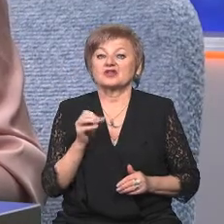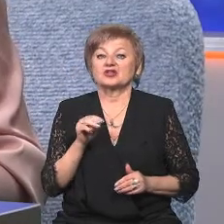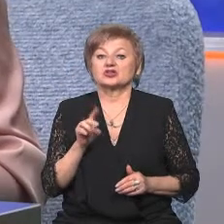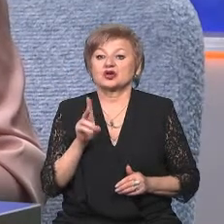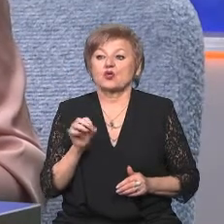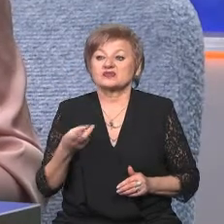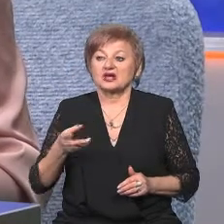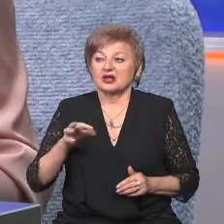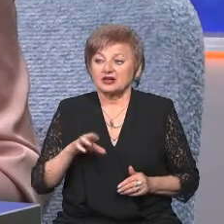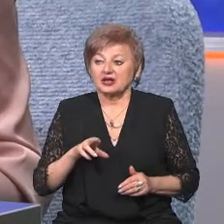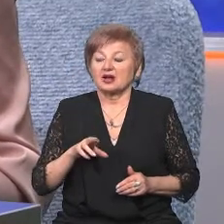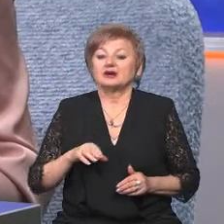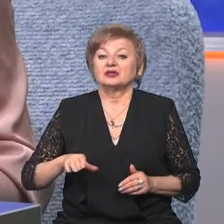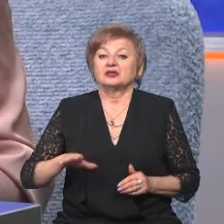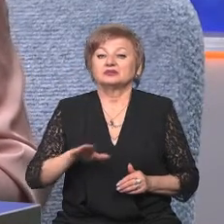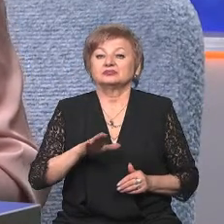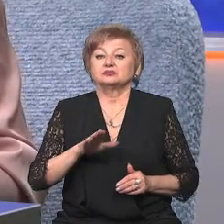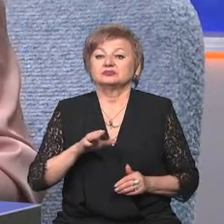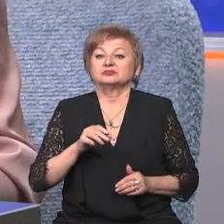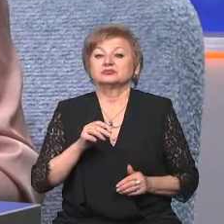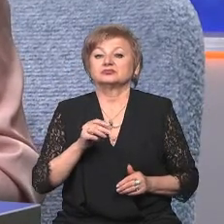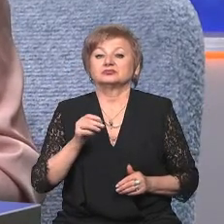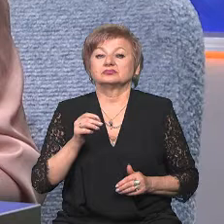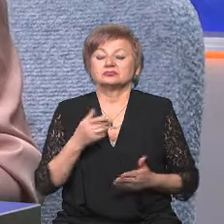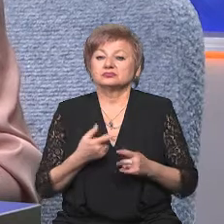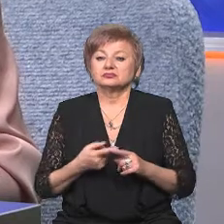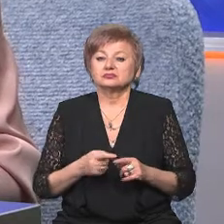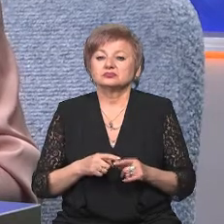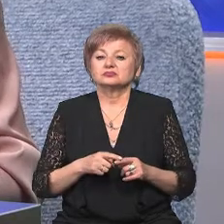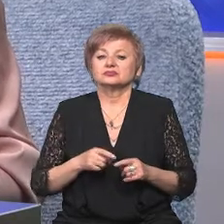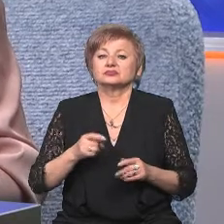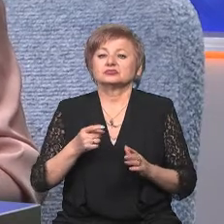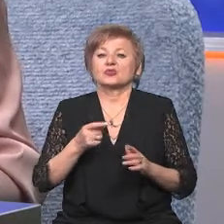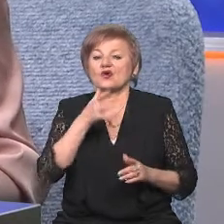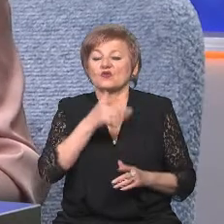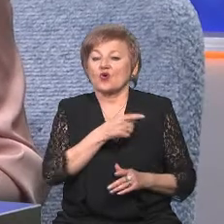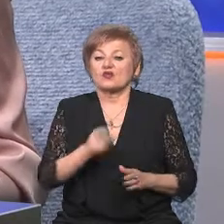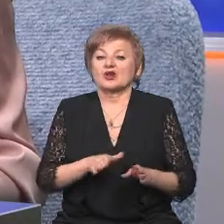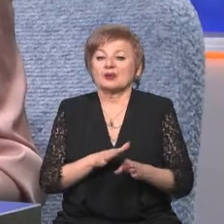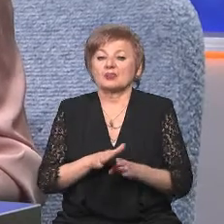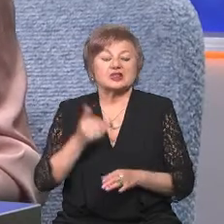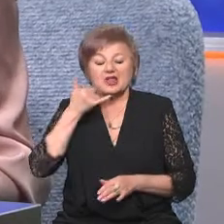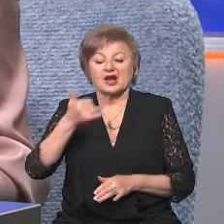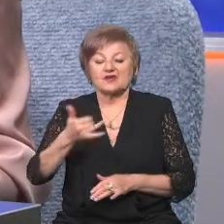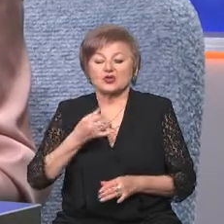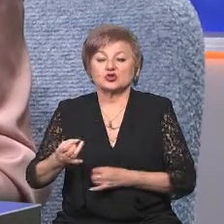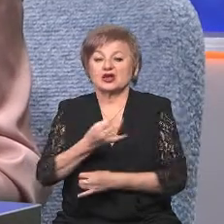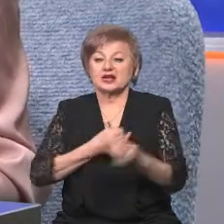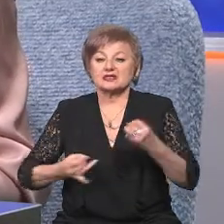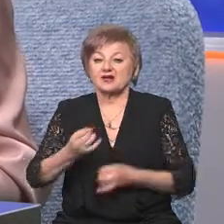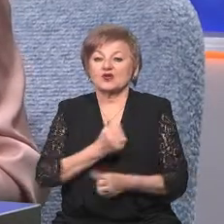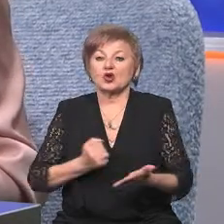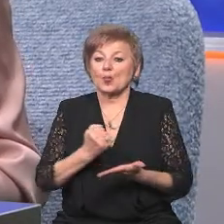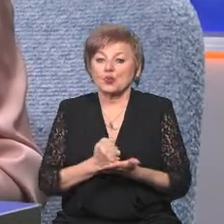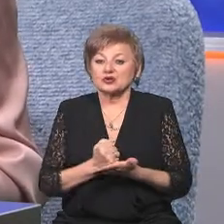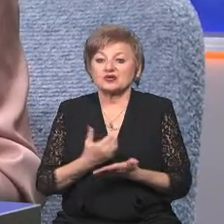головна спеціалістка територіального відділу освіти Олександрівського району Віра Даневська під час телефонної розмови підтвердили